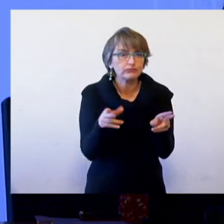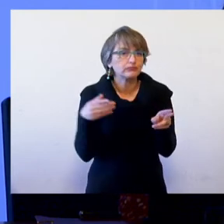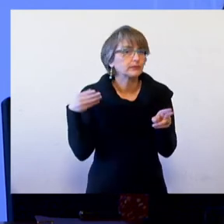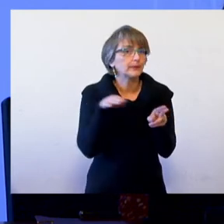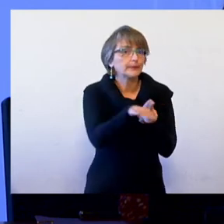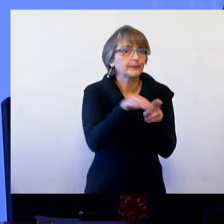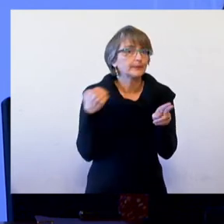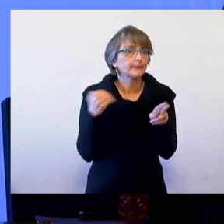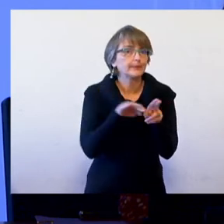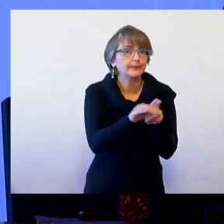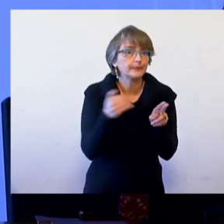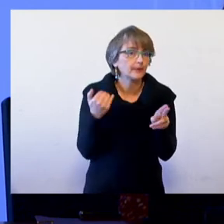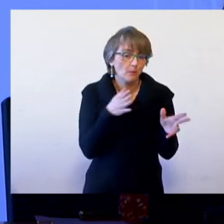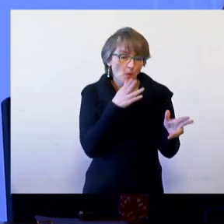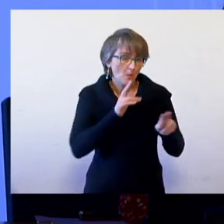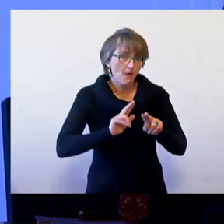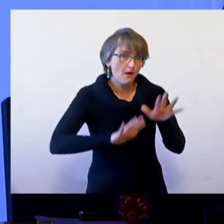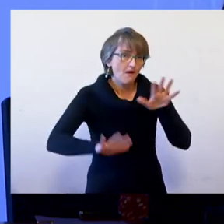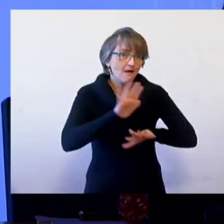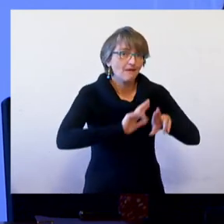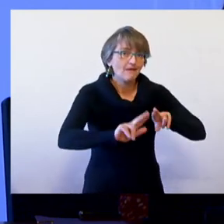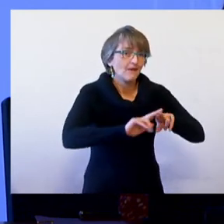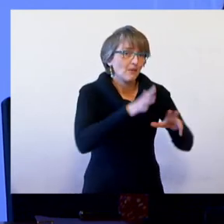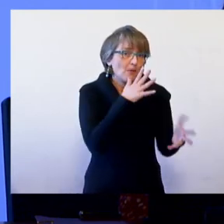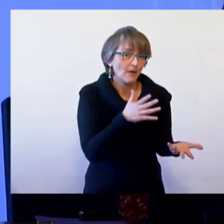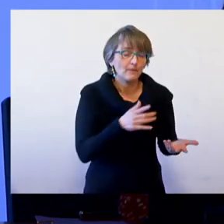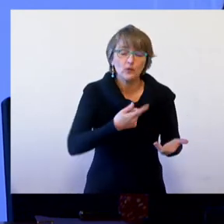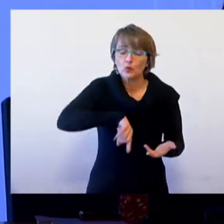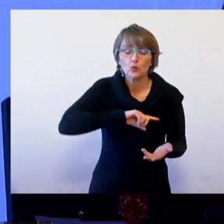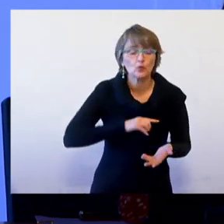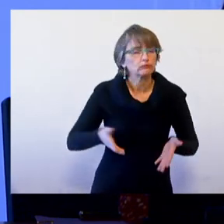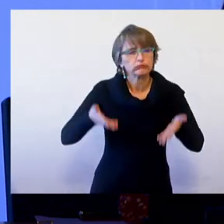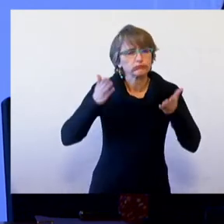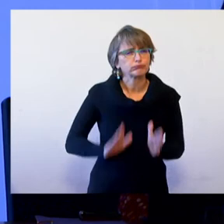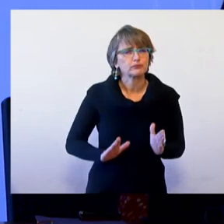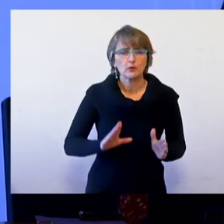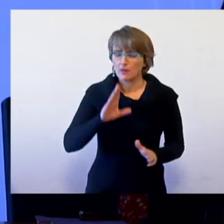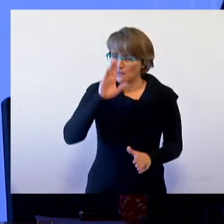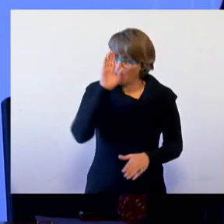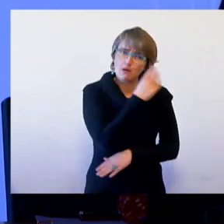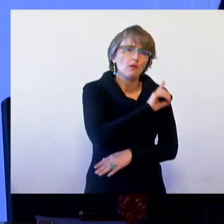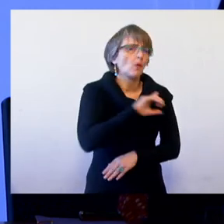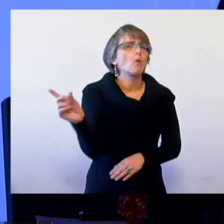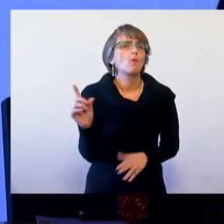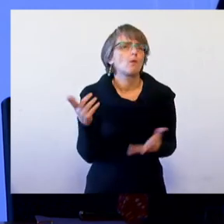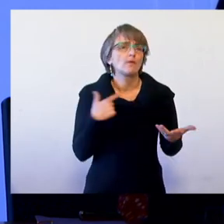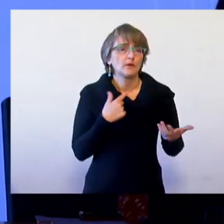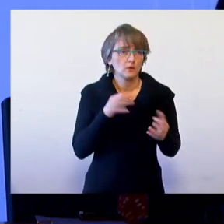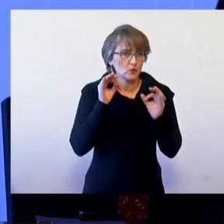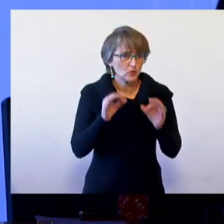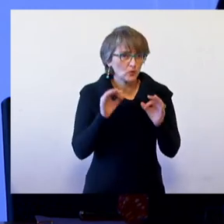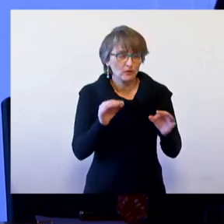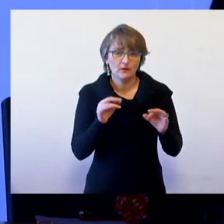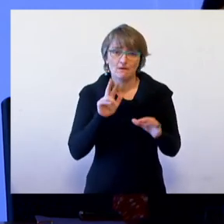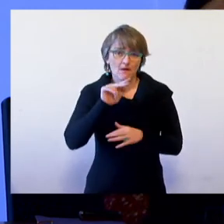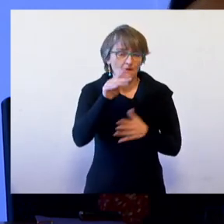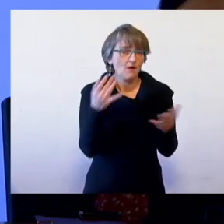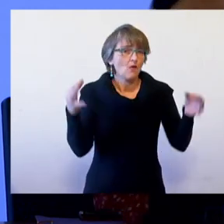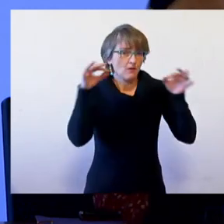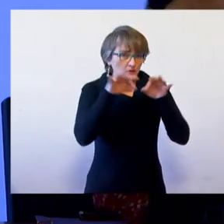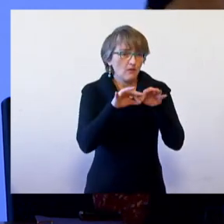Et on va voir, je vais les recevoir, les commerçants des Halles. Je vais m'y rendre là, dans entre deux fêtes des Halles des Quatre Saisons pour